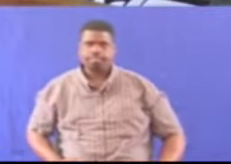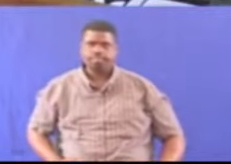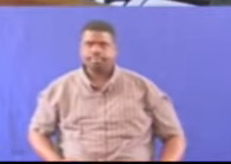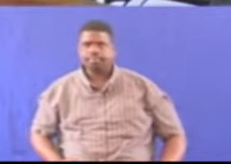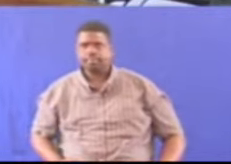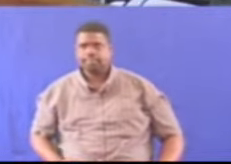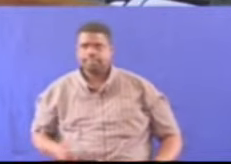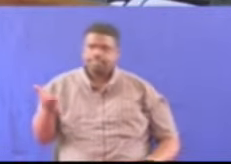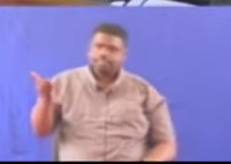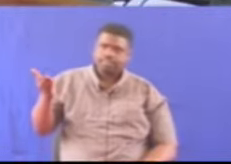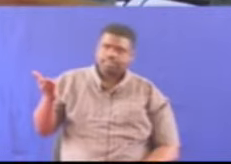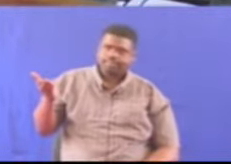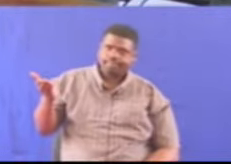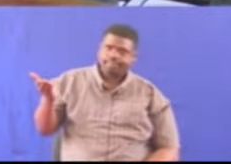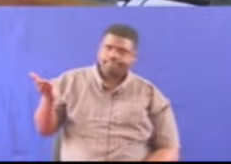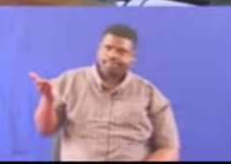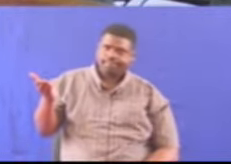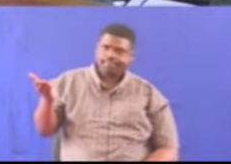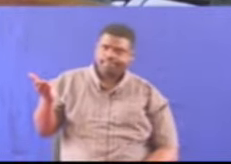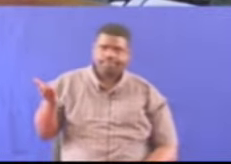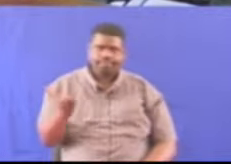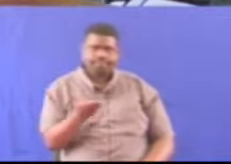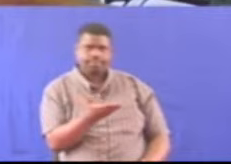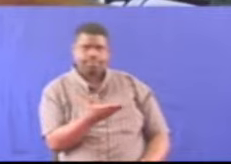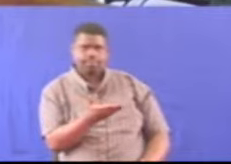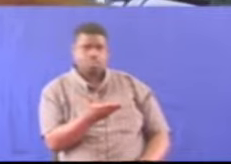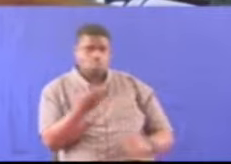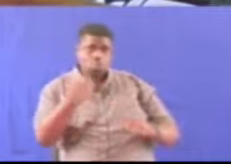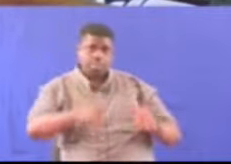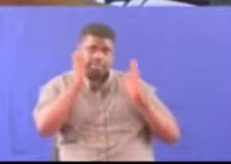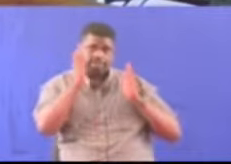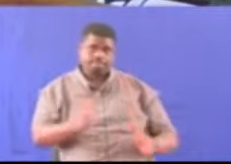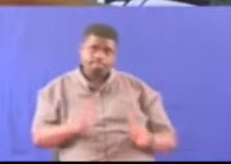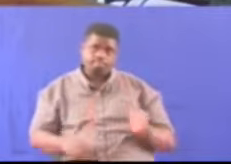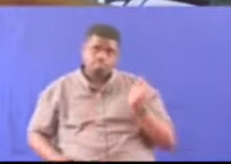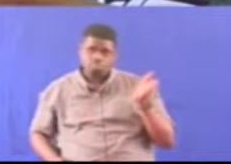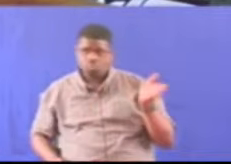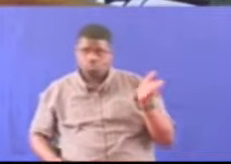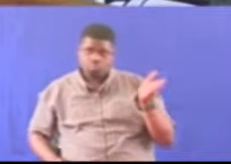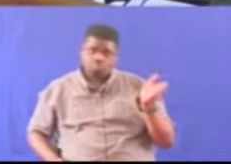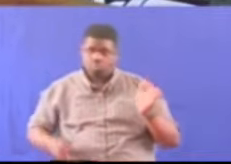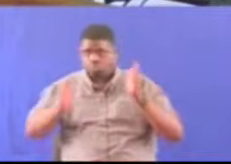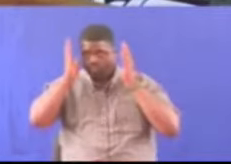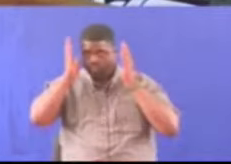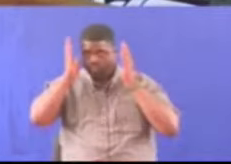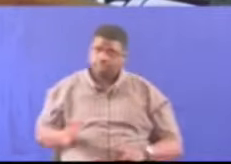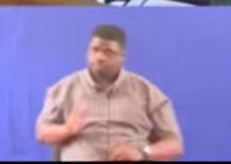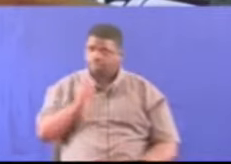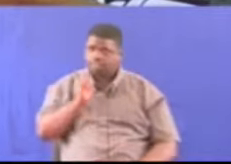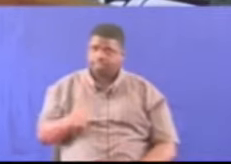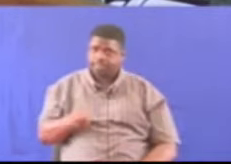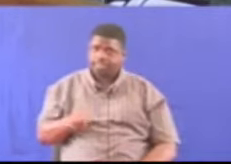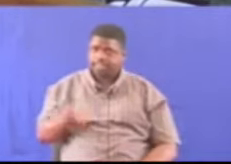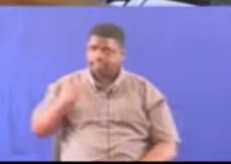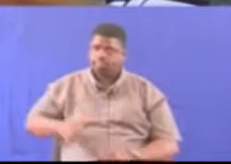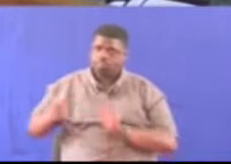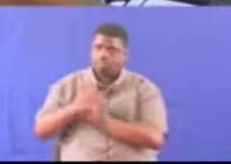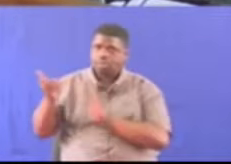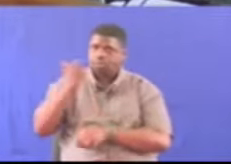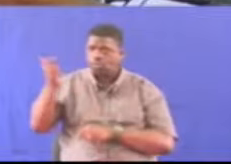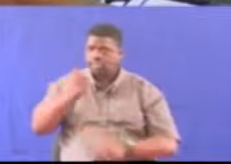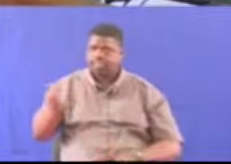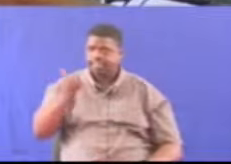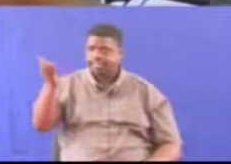Mheshimiwa Waziri Mkuu na Mheshimiwa Spika wa Bunge la Jamhuri ya Muungano wa